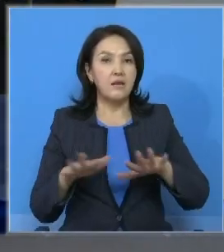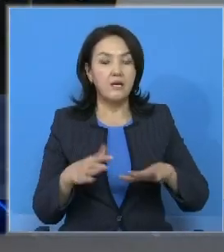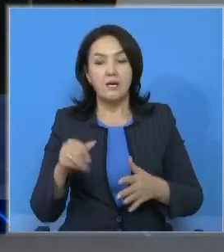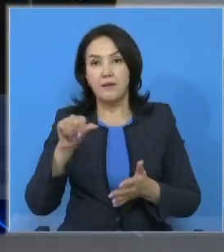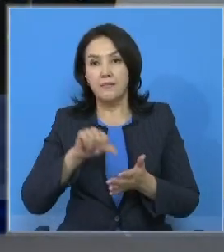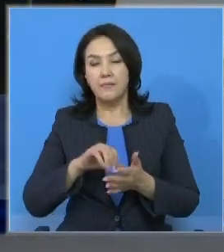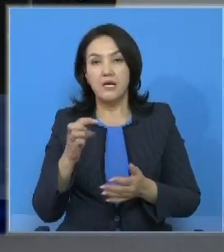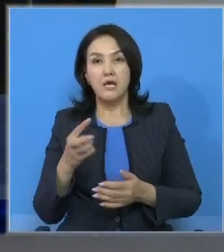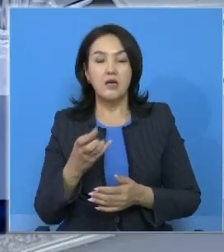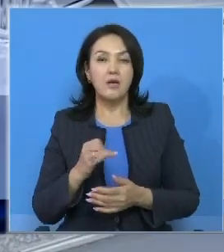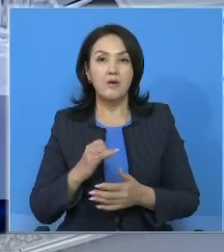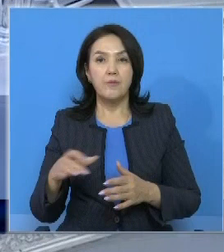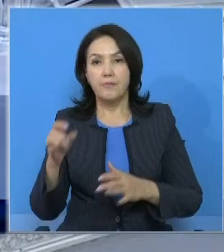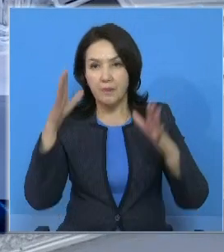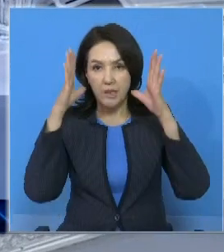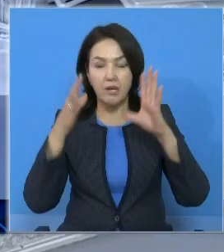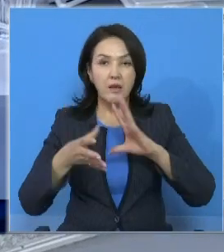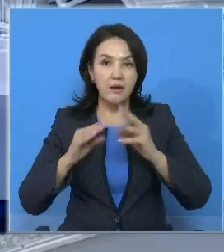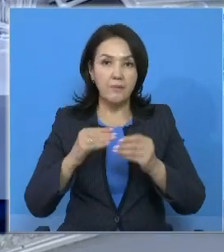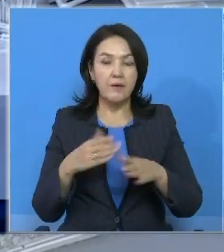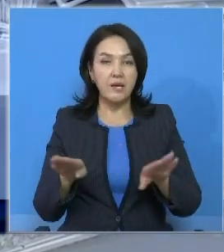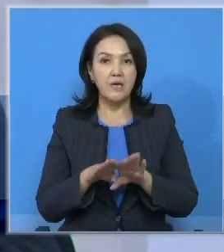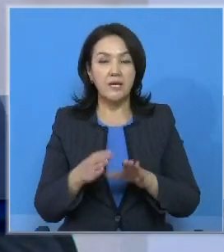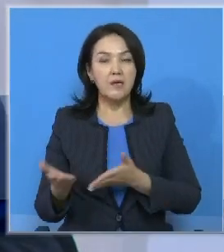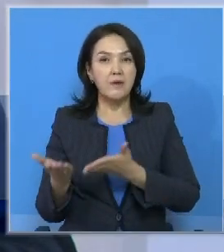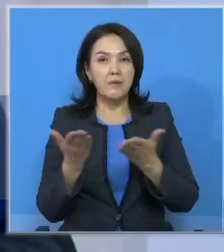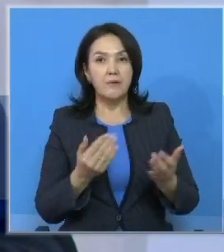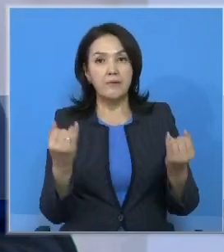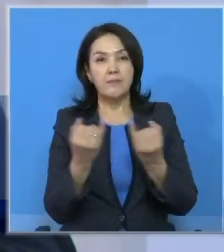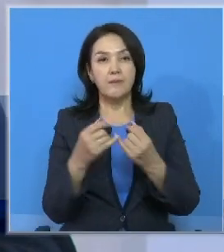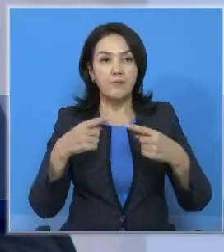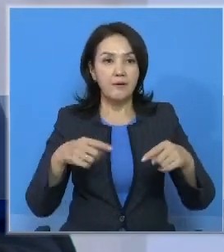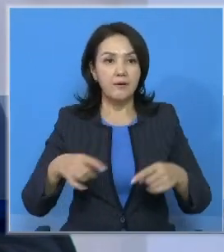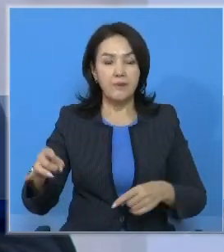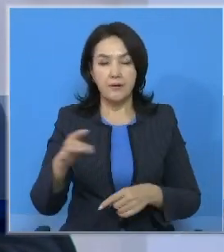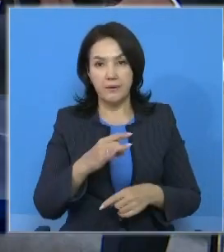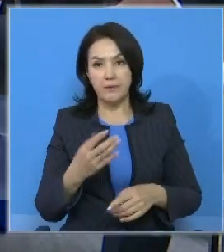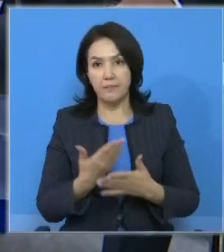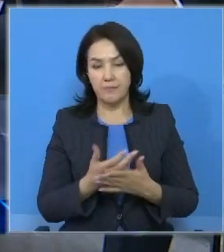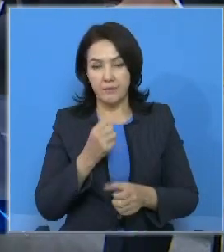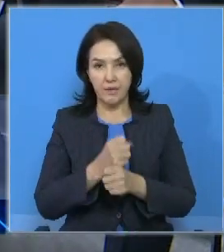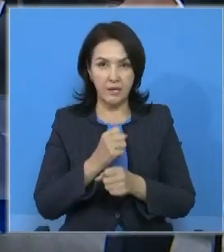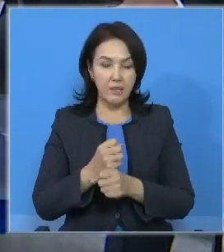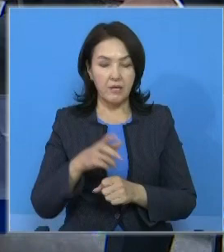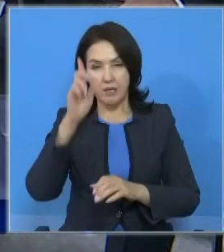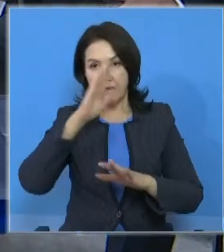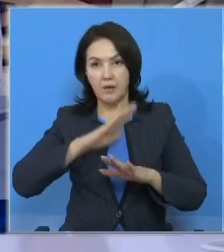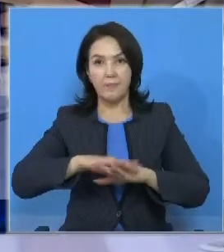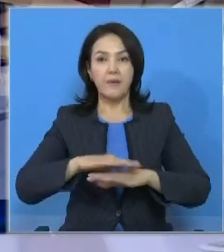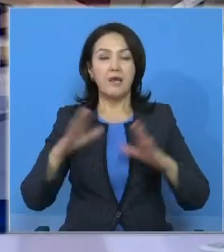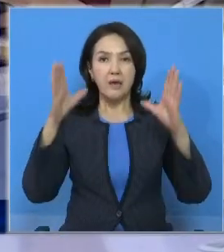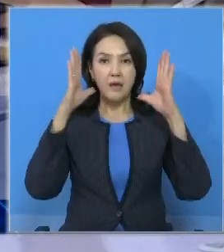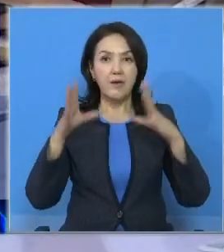посетили представители местных религиозных сообществ, а также приглашенные гости из других регионов. О взаимодействии государства с